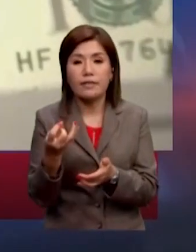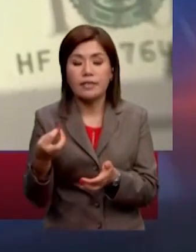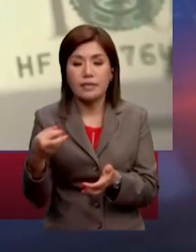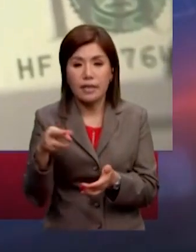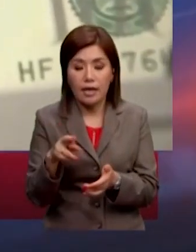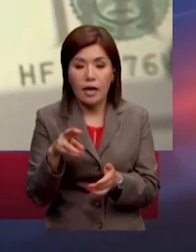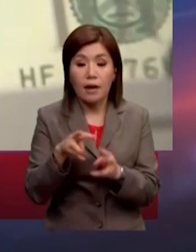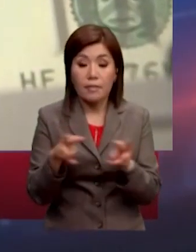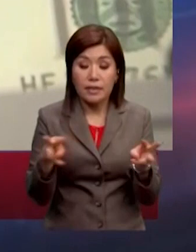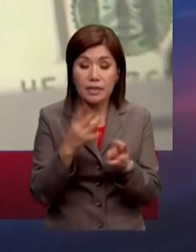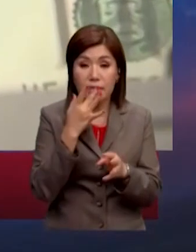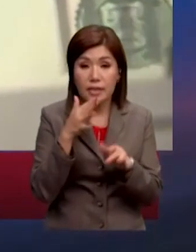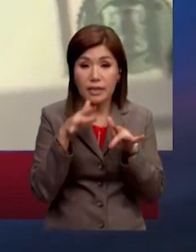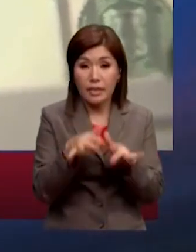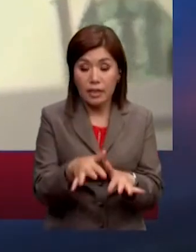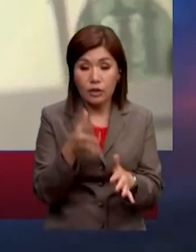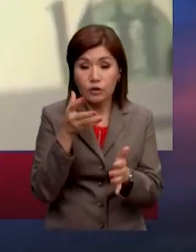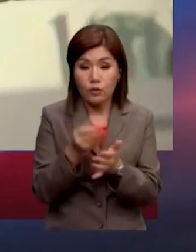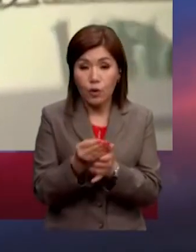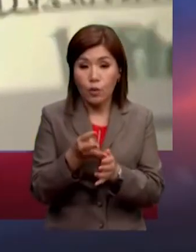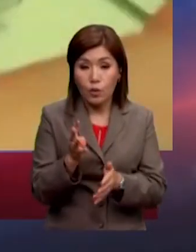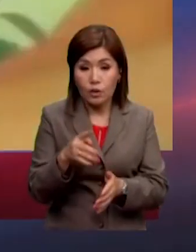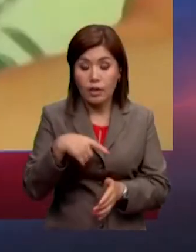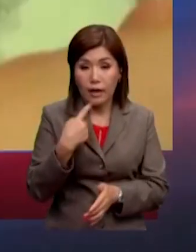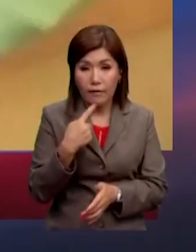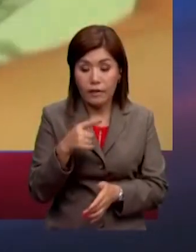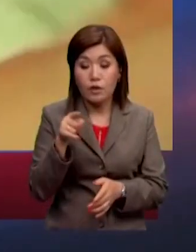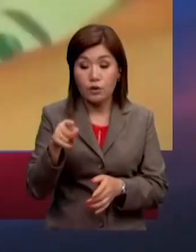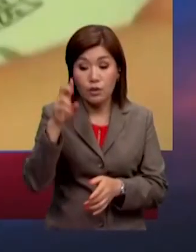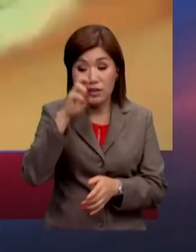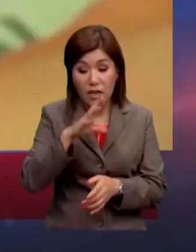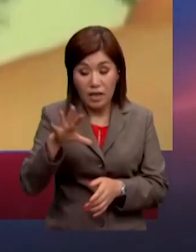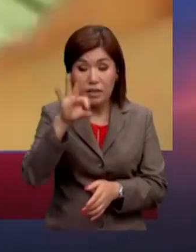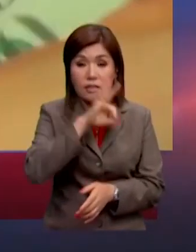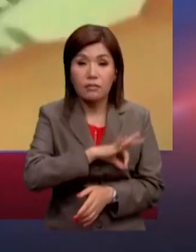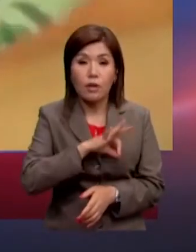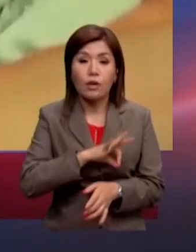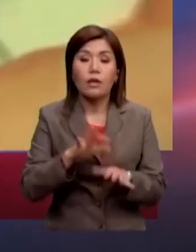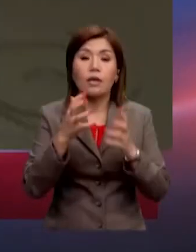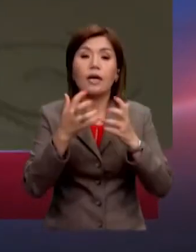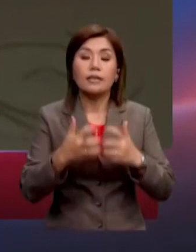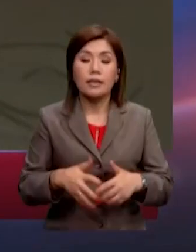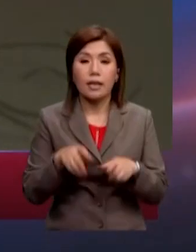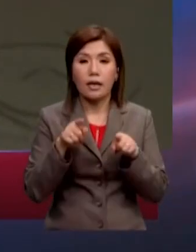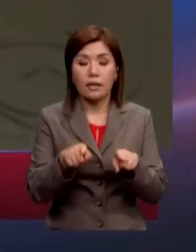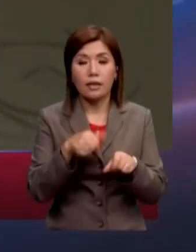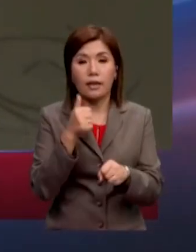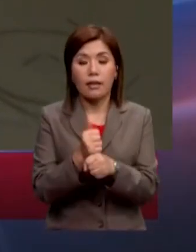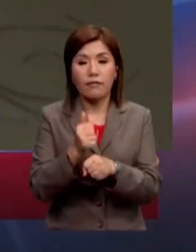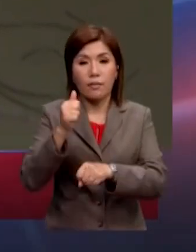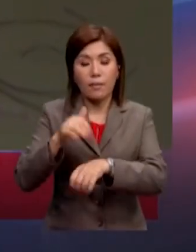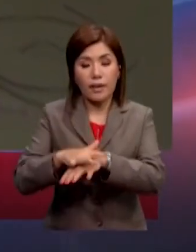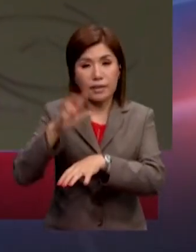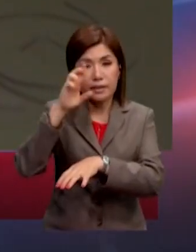А в Министерстве иностранных дел, в свою очередь, заявили, что в стране применяется статистика, которую главный банк